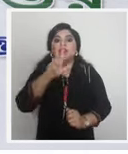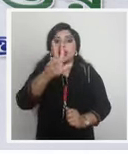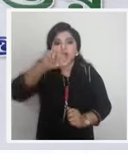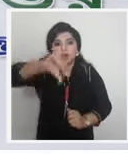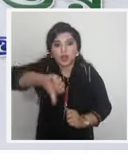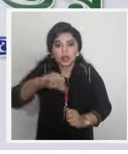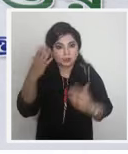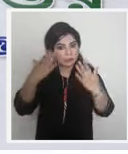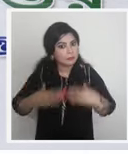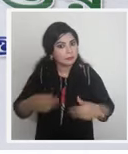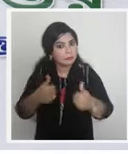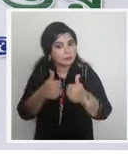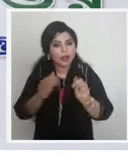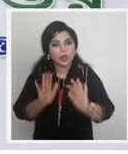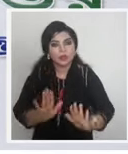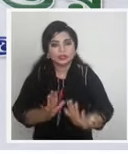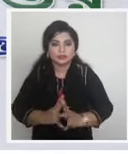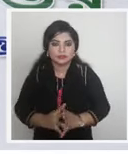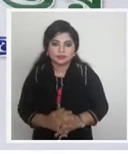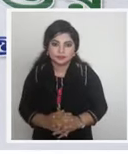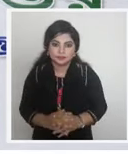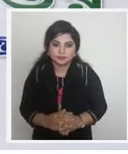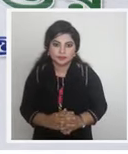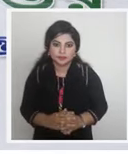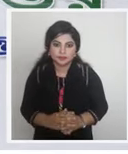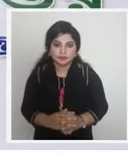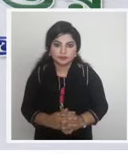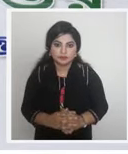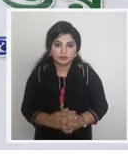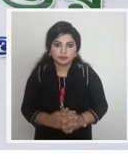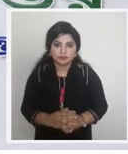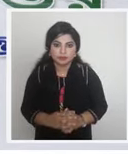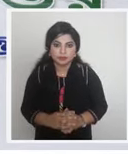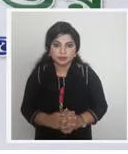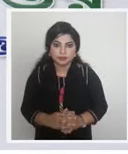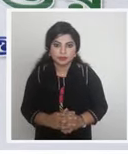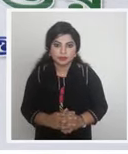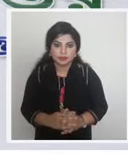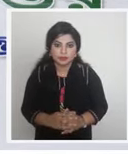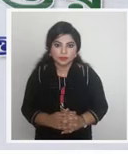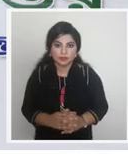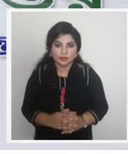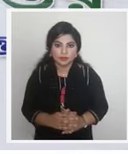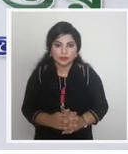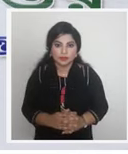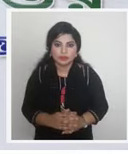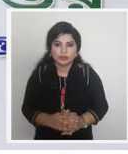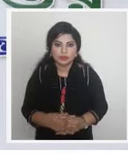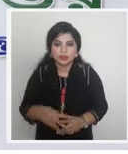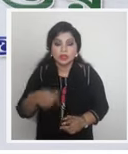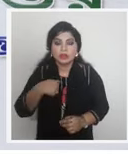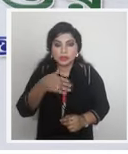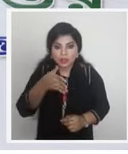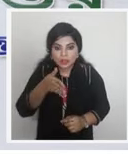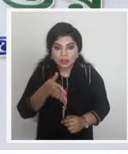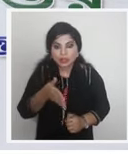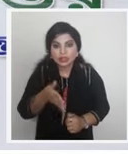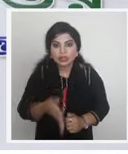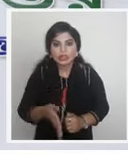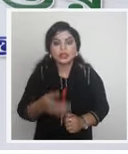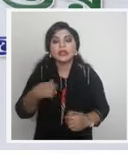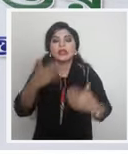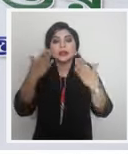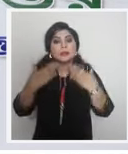38,189 জন। এখানে উল্লেখ্য, এই সুস্থতা হাসপাতাল এবং বাসায় একটি সুস্থতা,